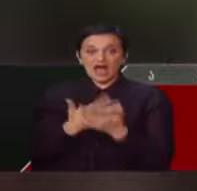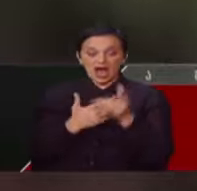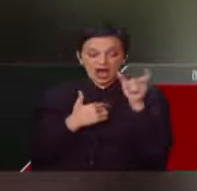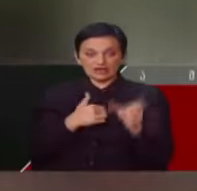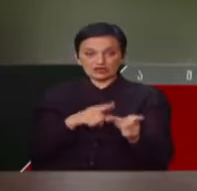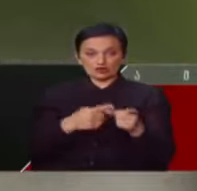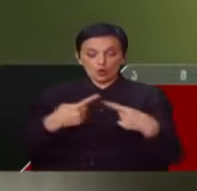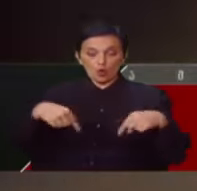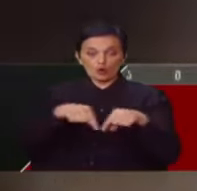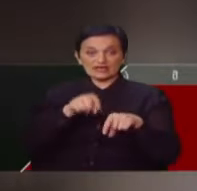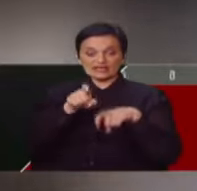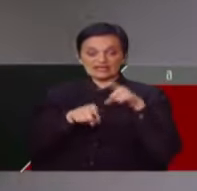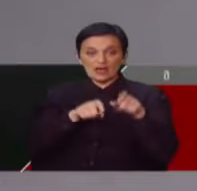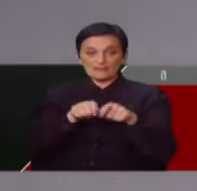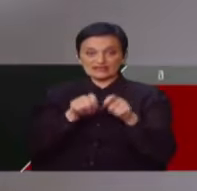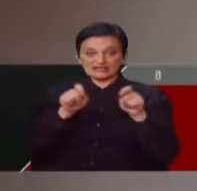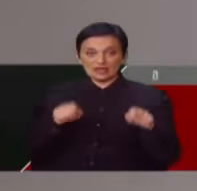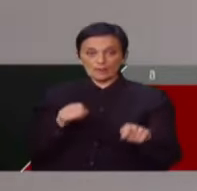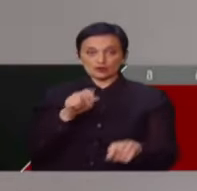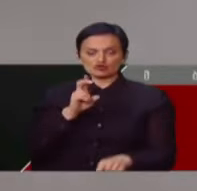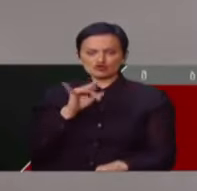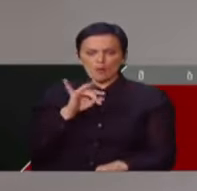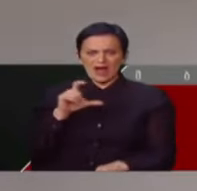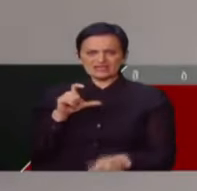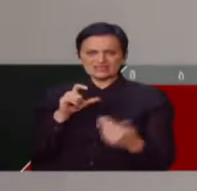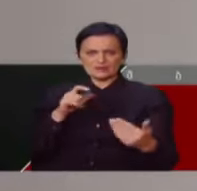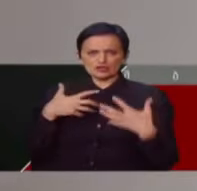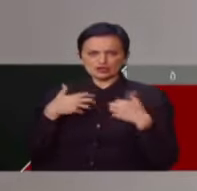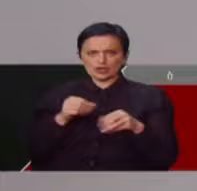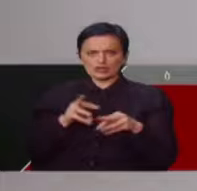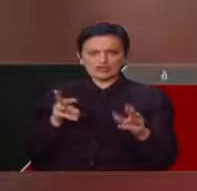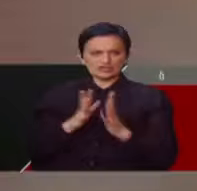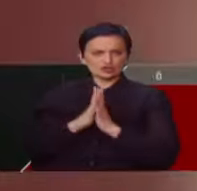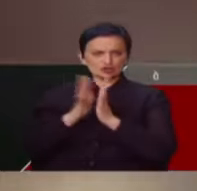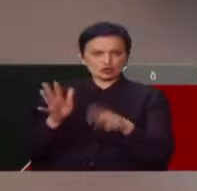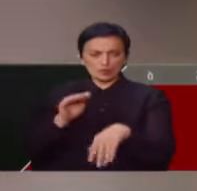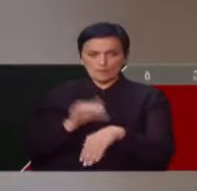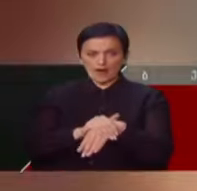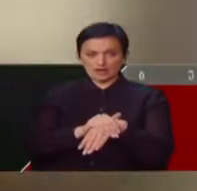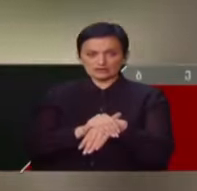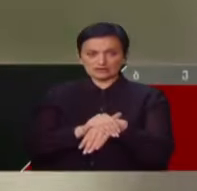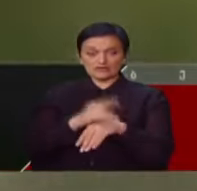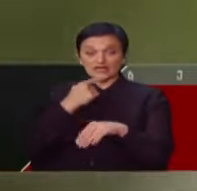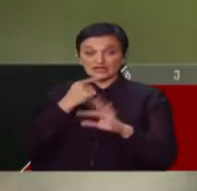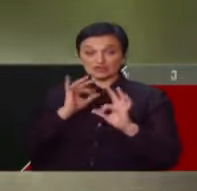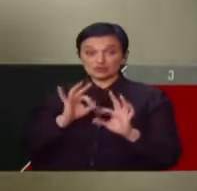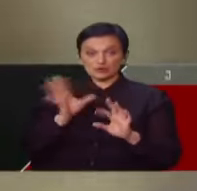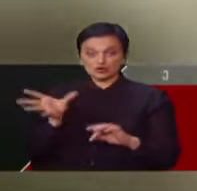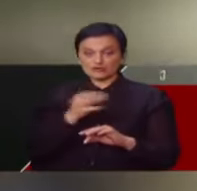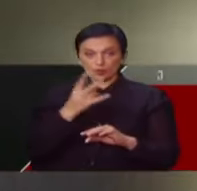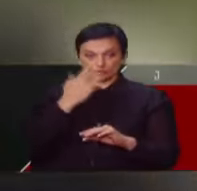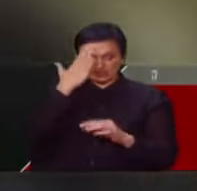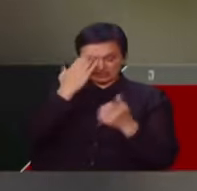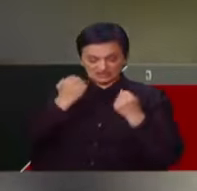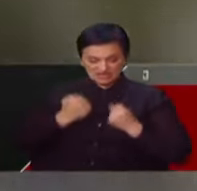და ორგანიზაცია ნაბიჯის დამფუძნებლის დავით ჩხობაძის მხრიდან ჯანდაცვის მინისტრის შეურაცხყოფის ფაქტს. მისივე თქმით, ყველამ უნდა შეიკავოს